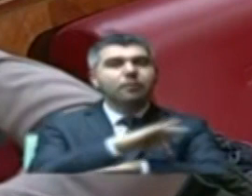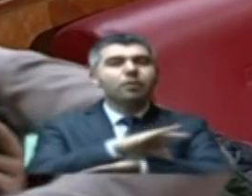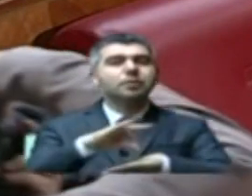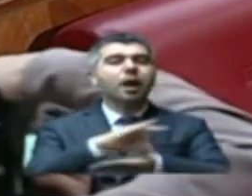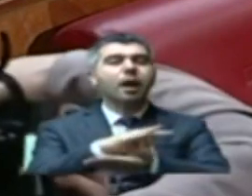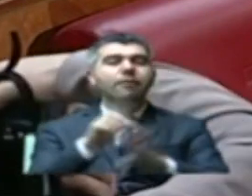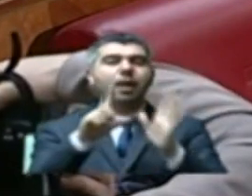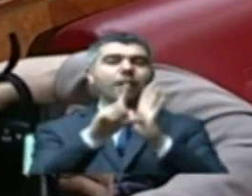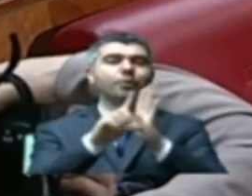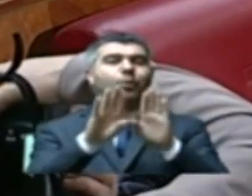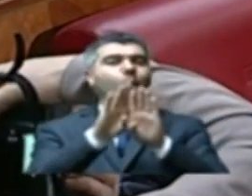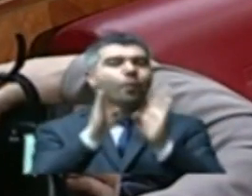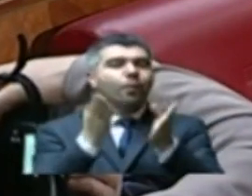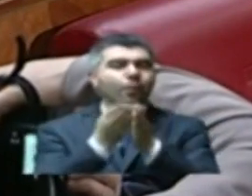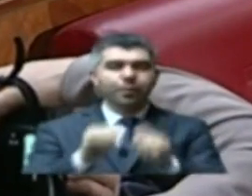الوظيفة العمومية،